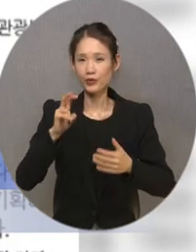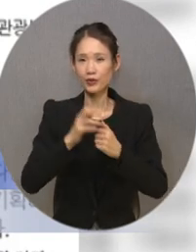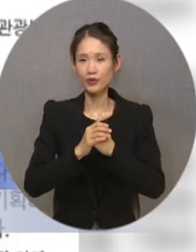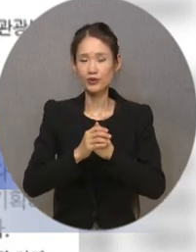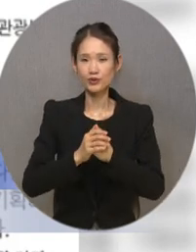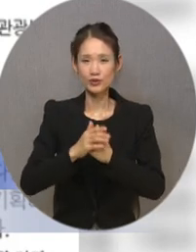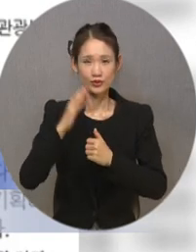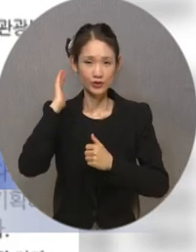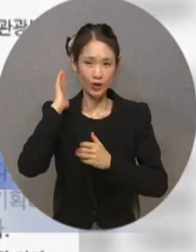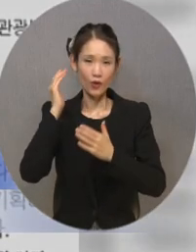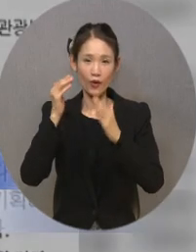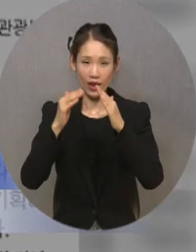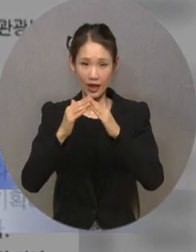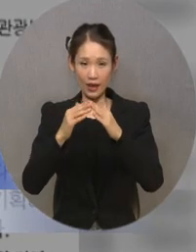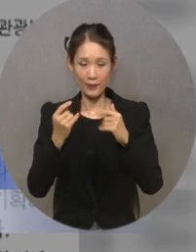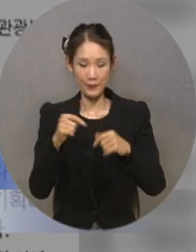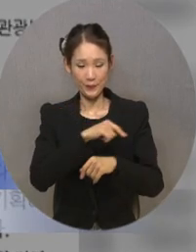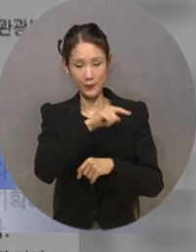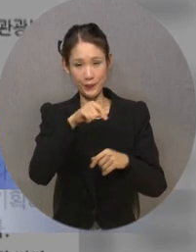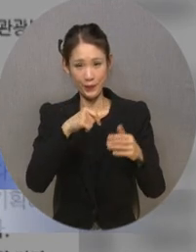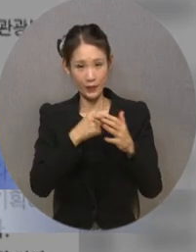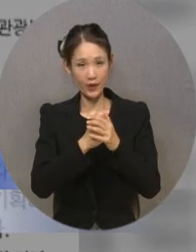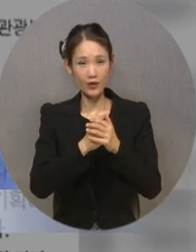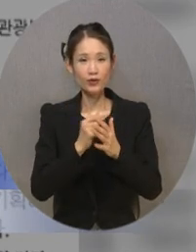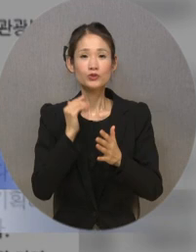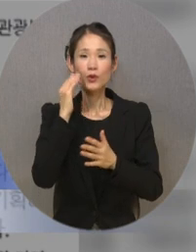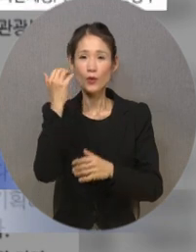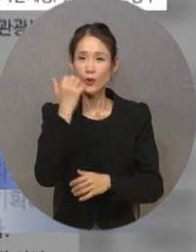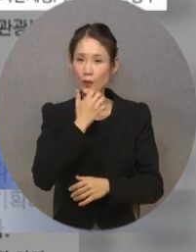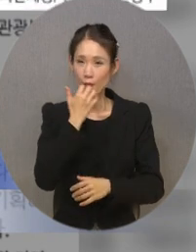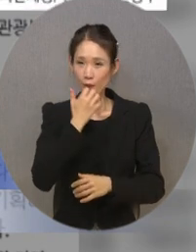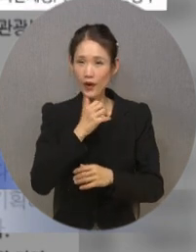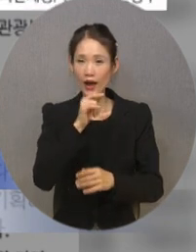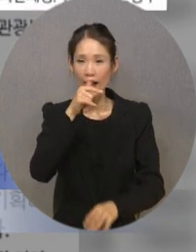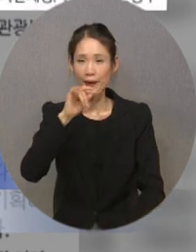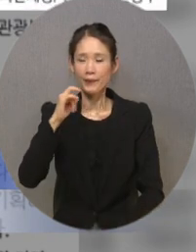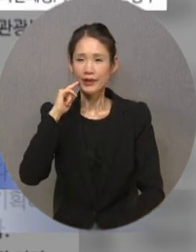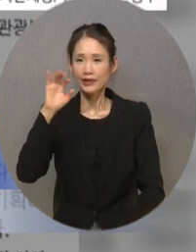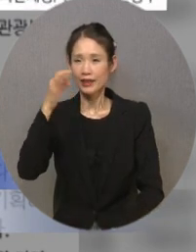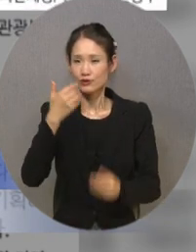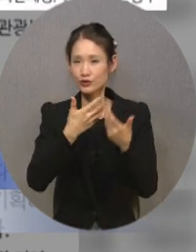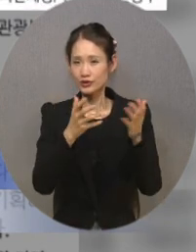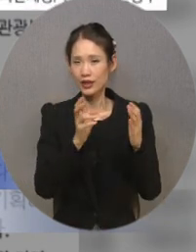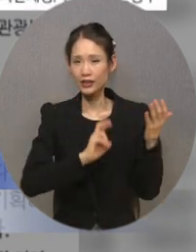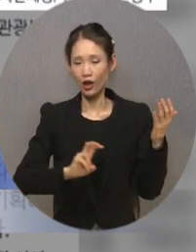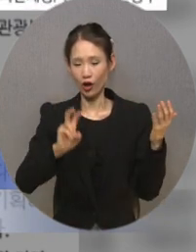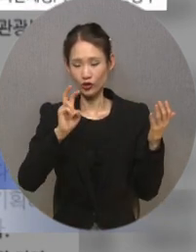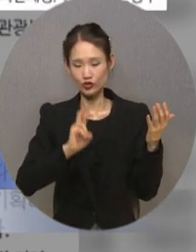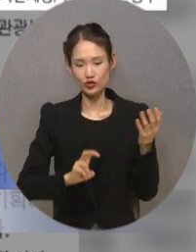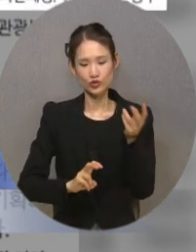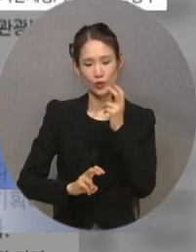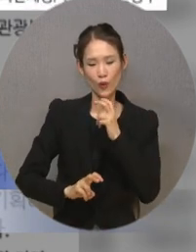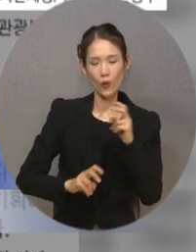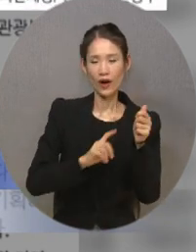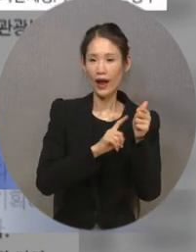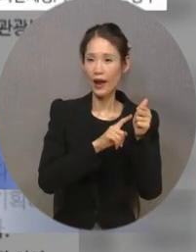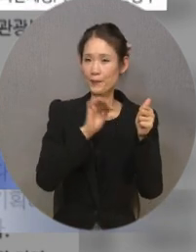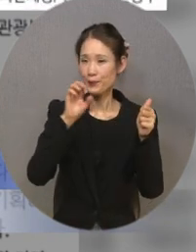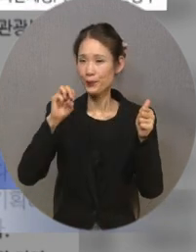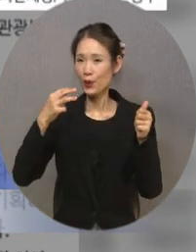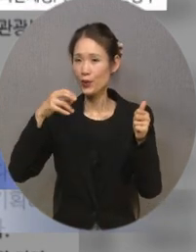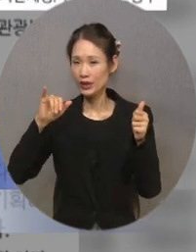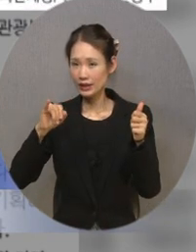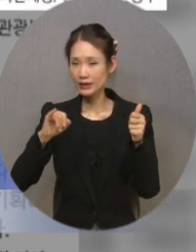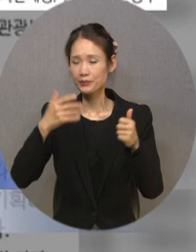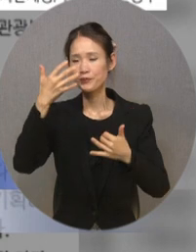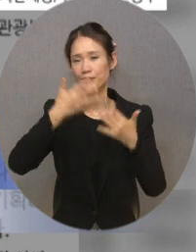배경으로 폴킴의 자작곡이 초록빛을 한빛예술단이 연주하고이 폴킴이 노래하는 영상물이 담겨 있다고